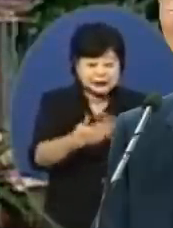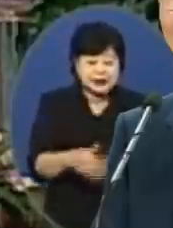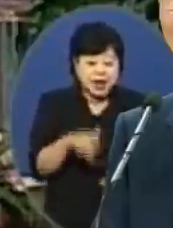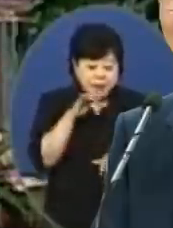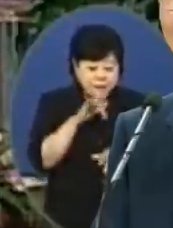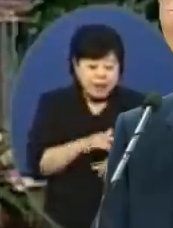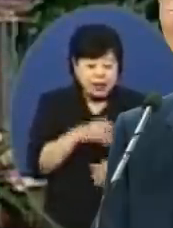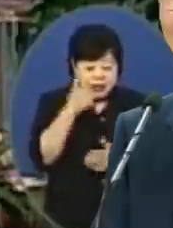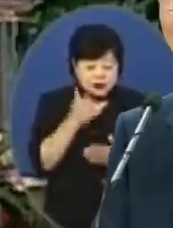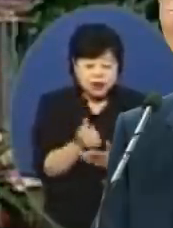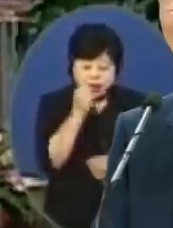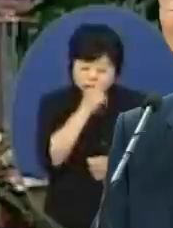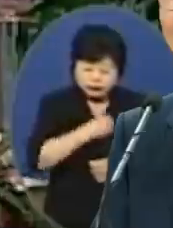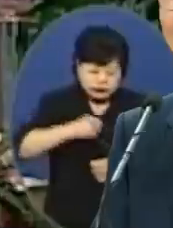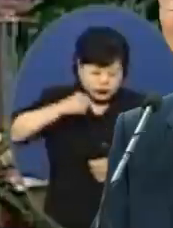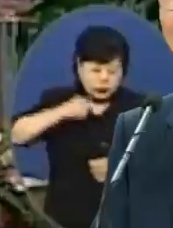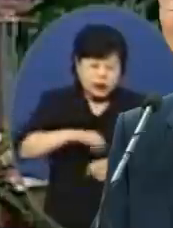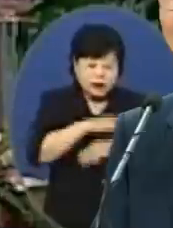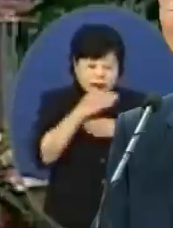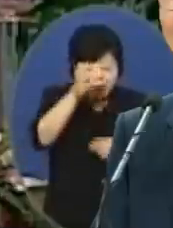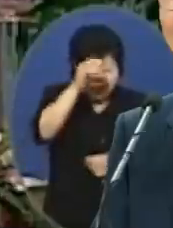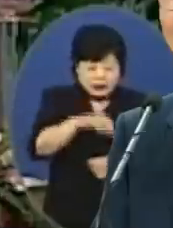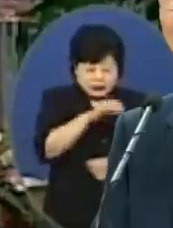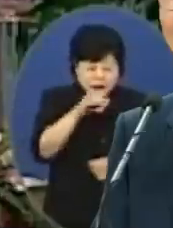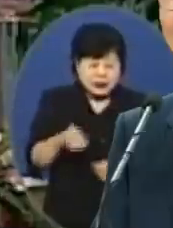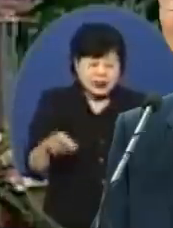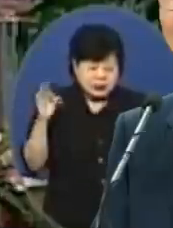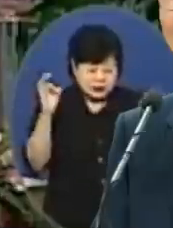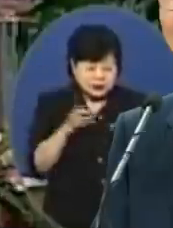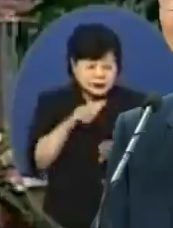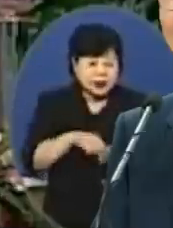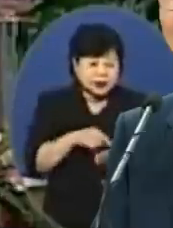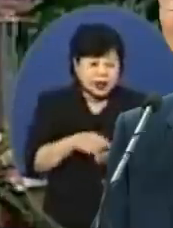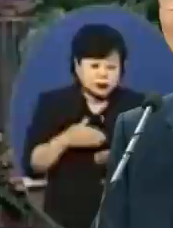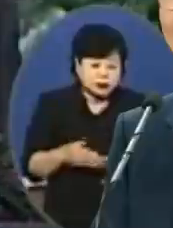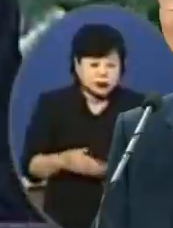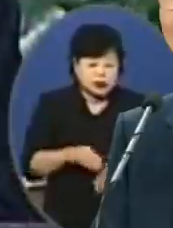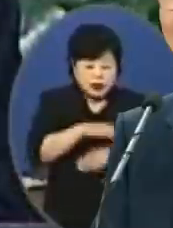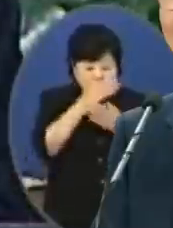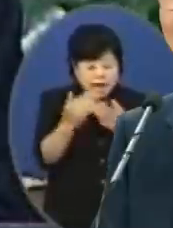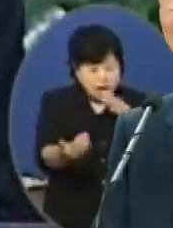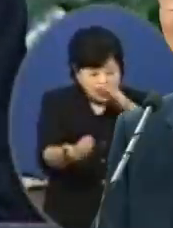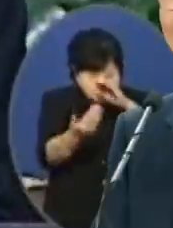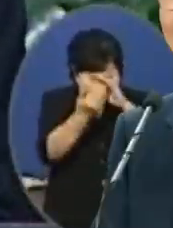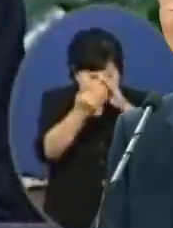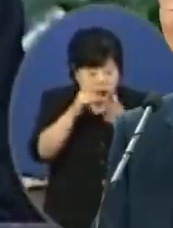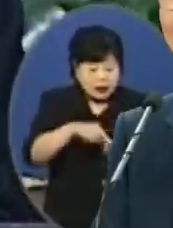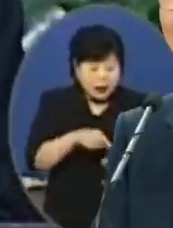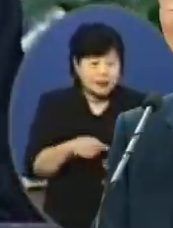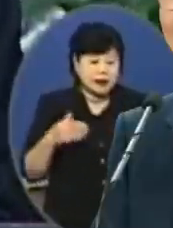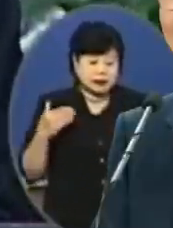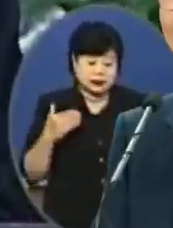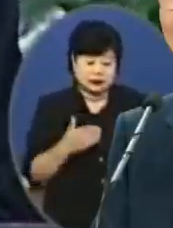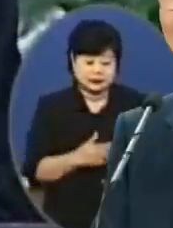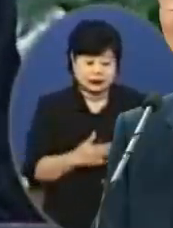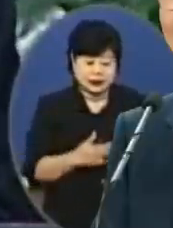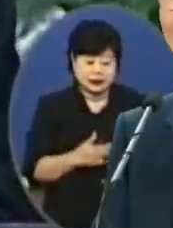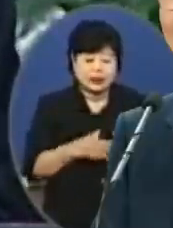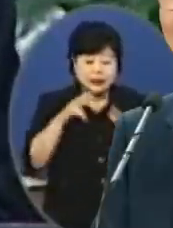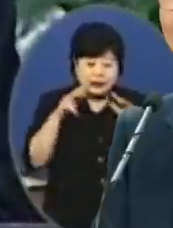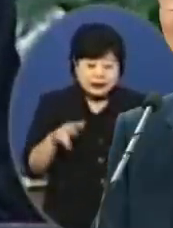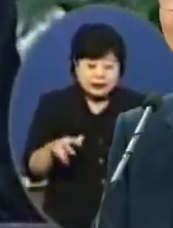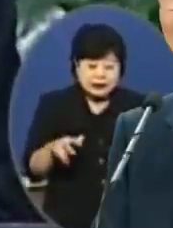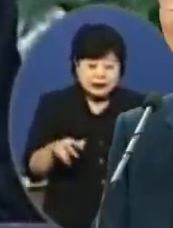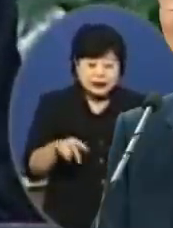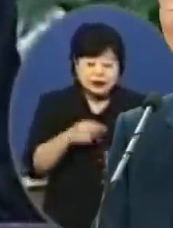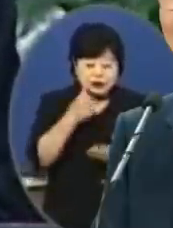죄, 불순종 등은 다 십자가에서 청산되었습니다. 내가 다 이루었다 할 때 다 청산되어버린 것입니다. 이제는